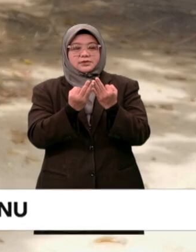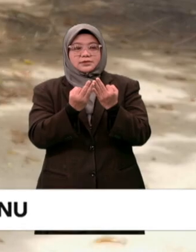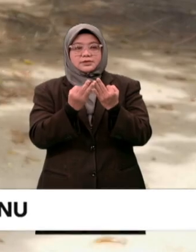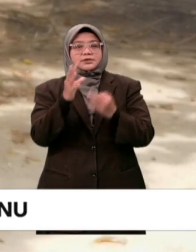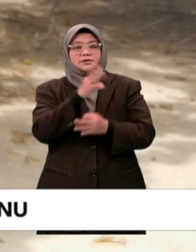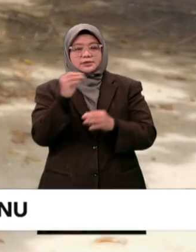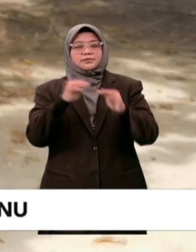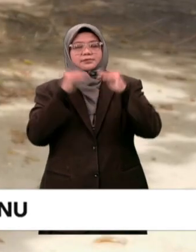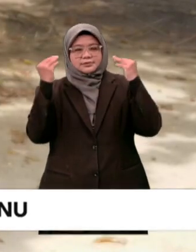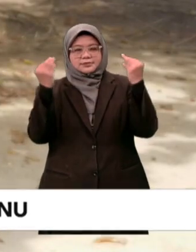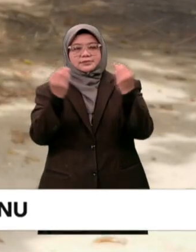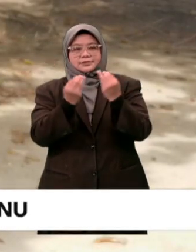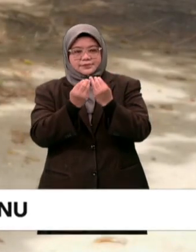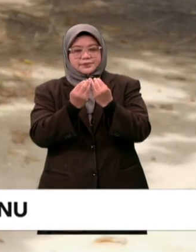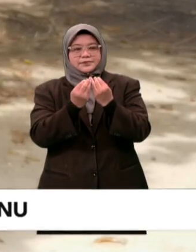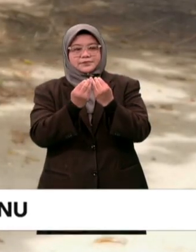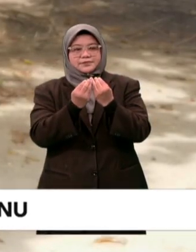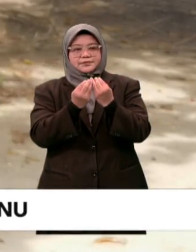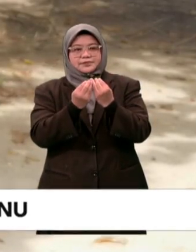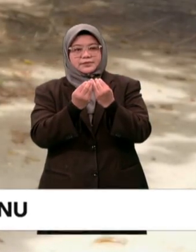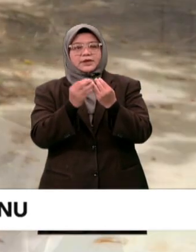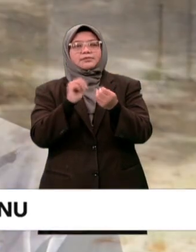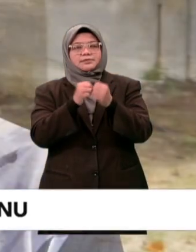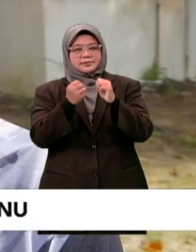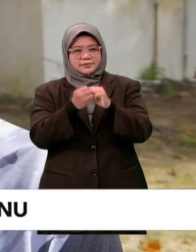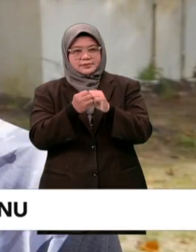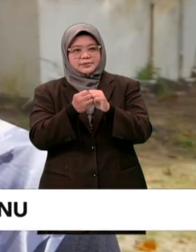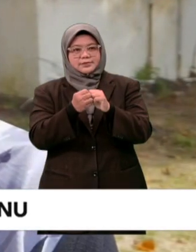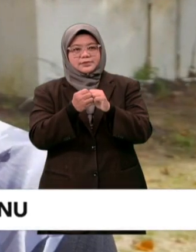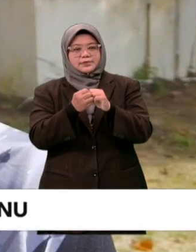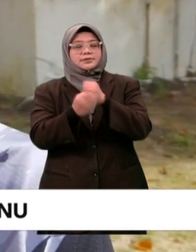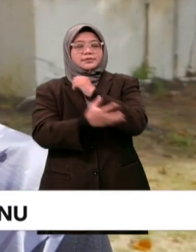masyarakat yang susah dikuasai